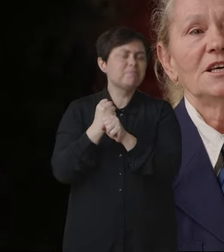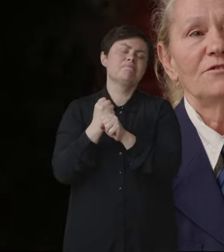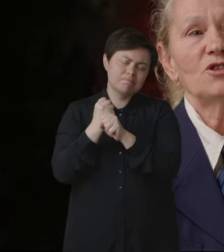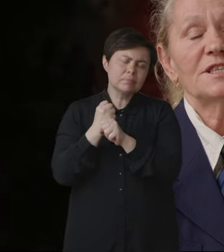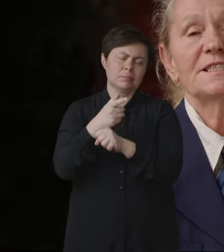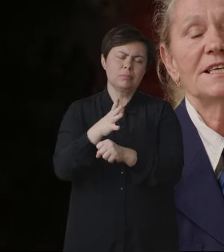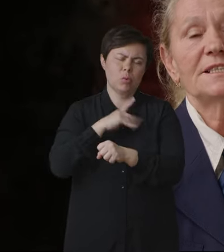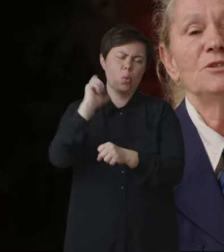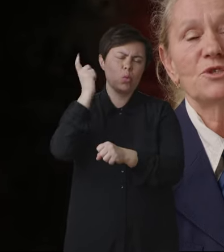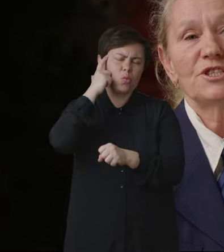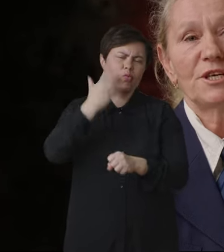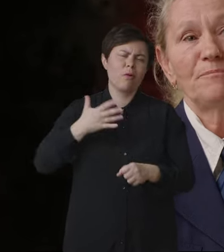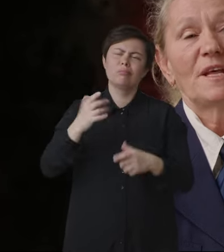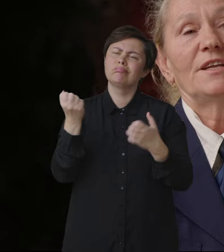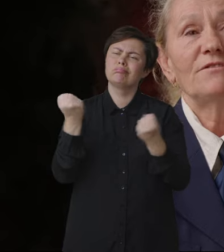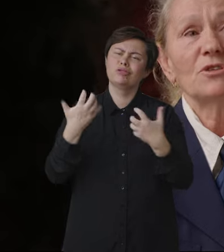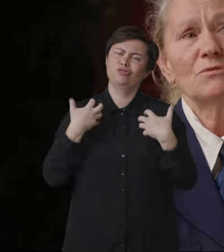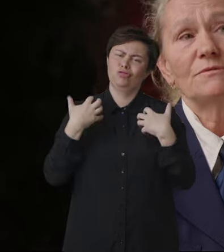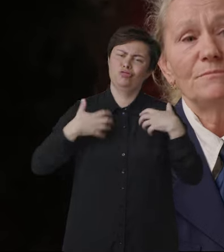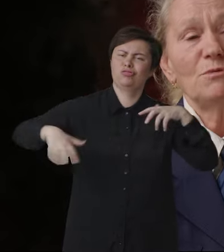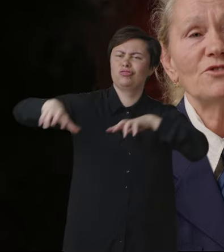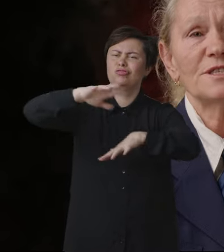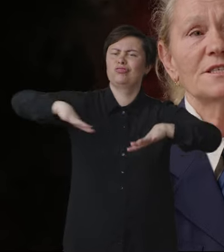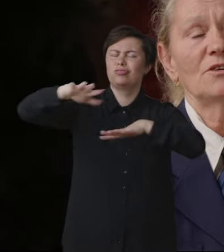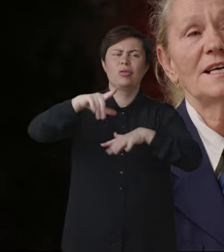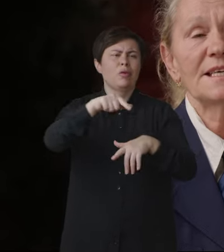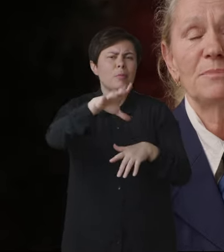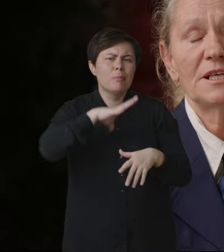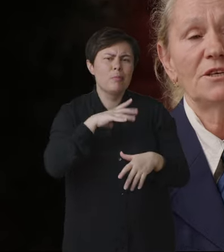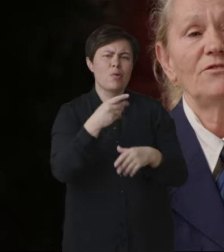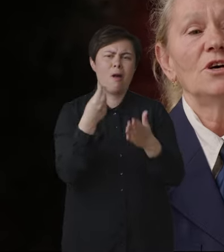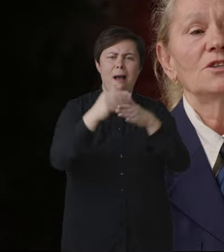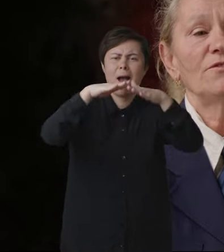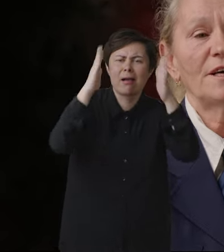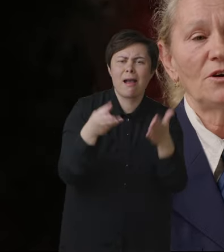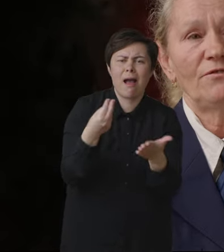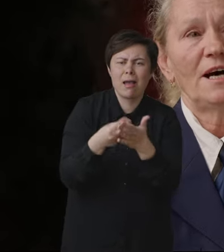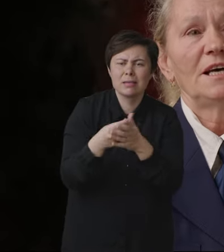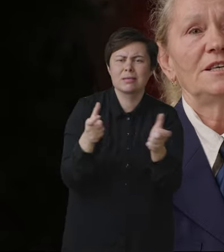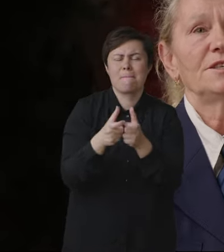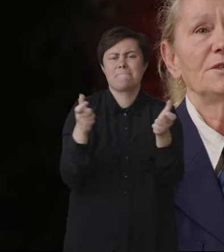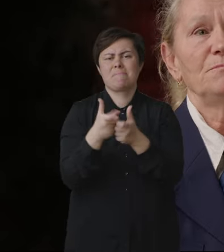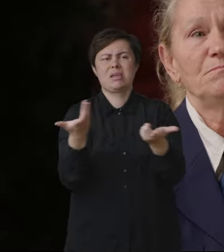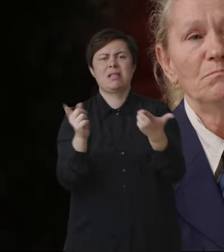jednak dworzec tętnił życiem. Na dworcu było wszystko, kasa biletowo-towarowa,